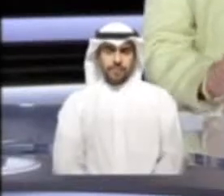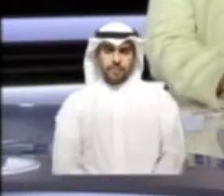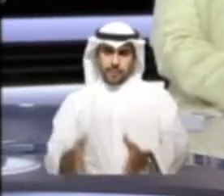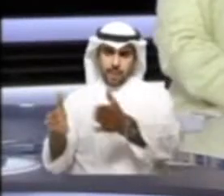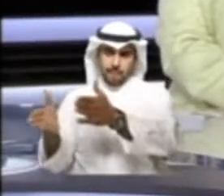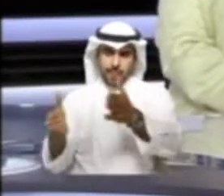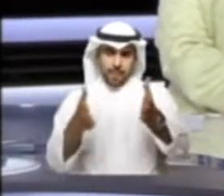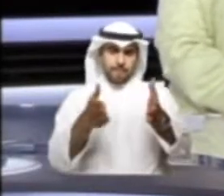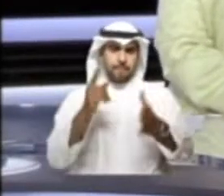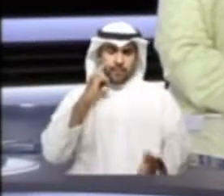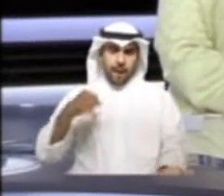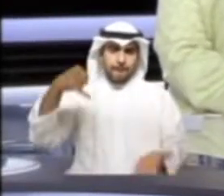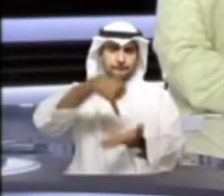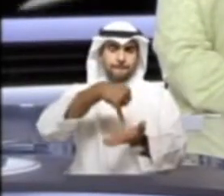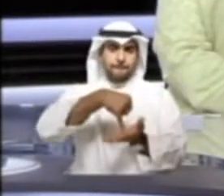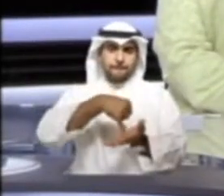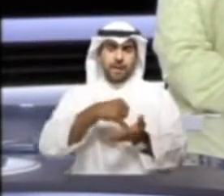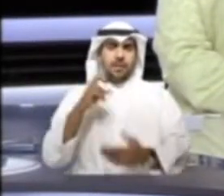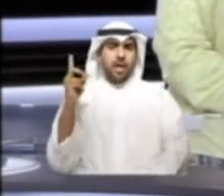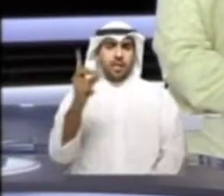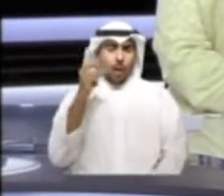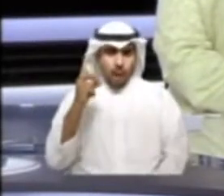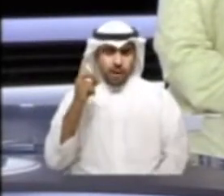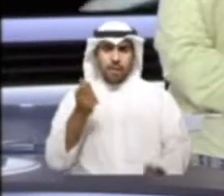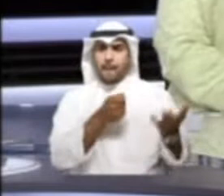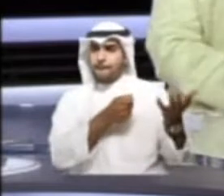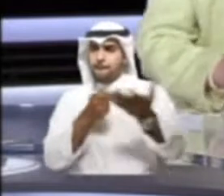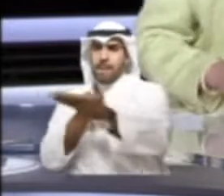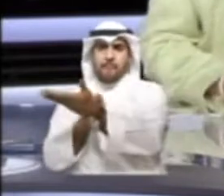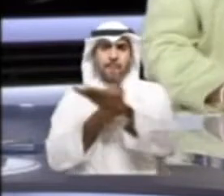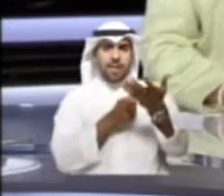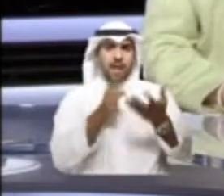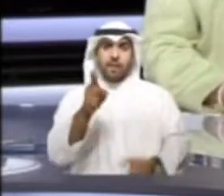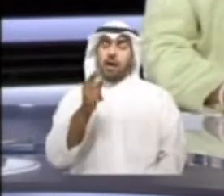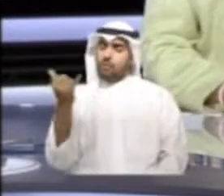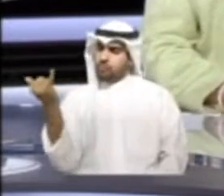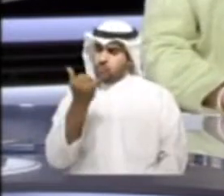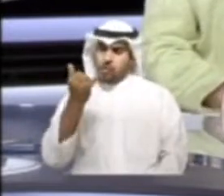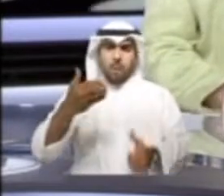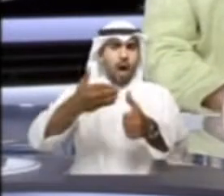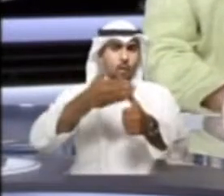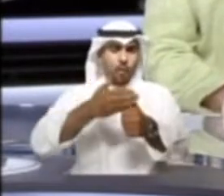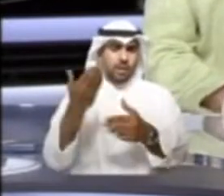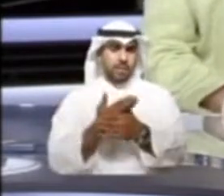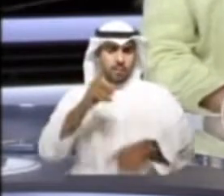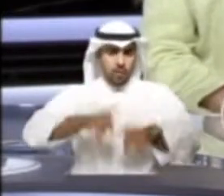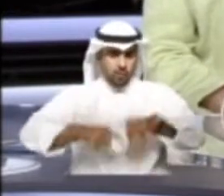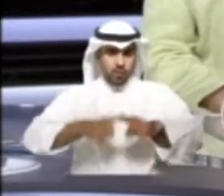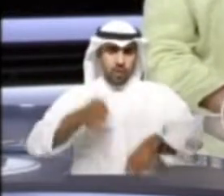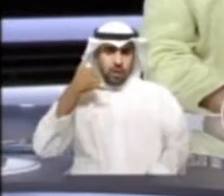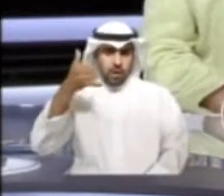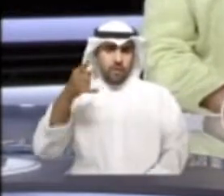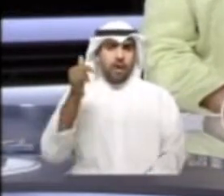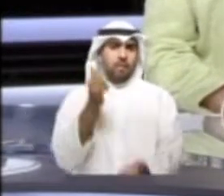مركز العمليات والإسناد في الإدارة العامة للإطفاء يعد الشريان الحقيقي للسيطرة على الحرائق وبلغات الحوادث في